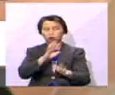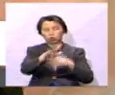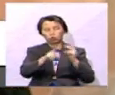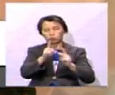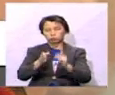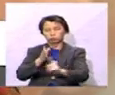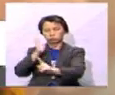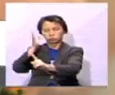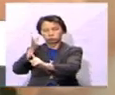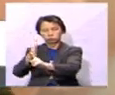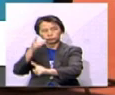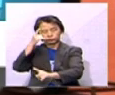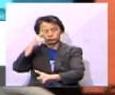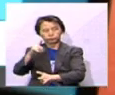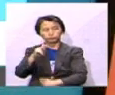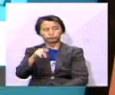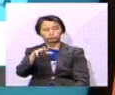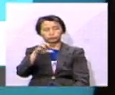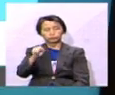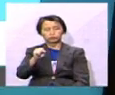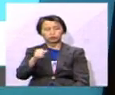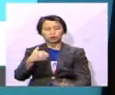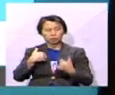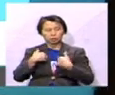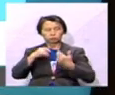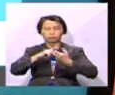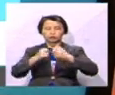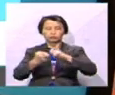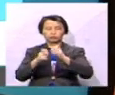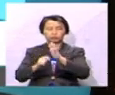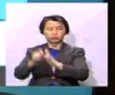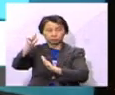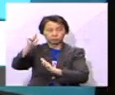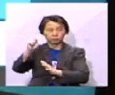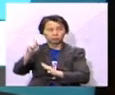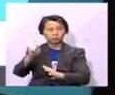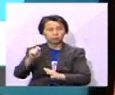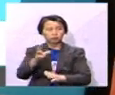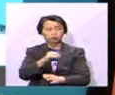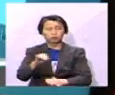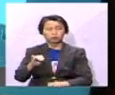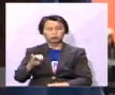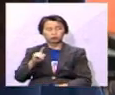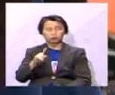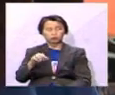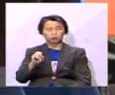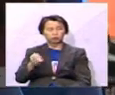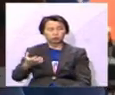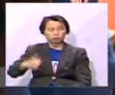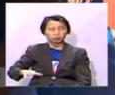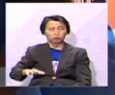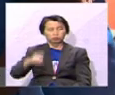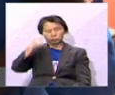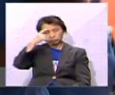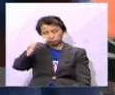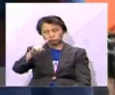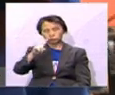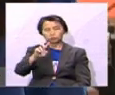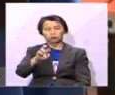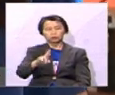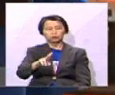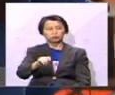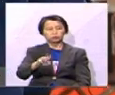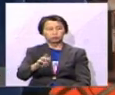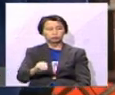atau hospital rujukan untuk kes-kes yang mempunyai komplikasi tinggi. Suhaila Mohd Zaini, Cox Bazar, Bangladesh untuk Berita